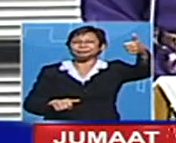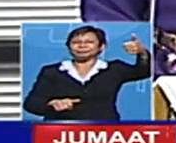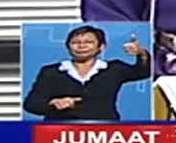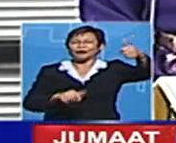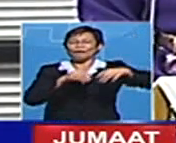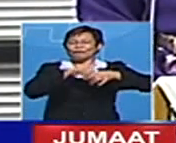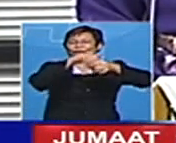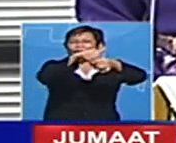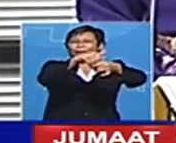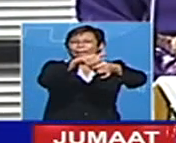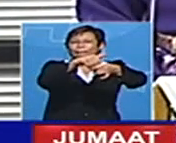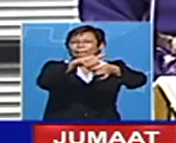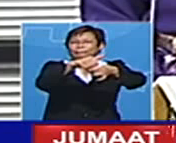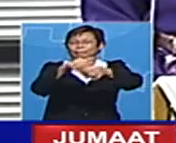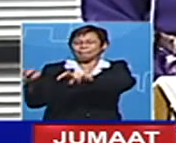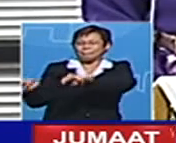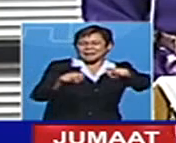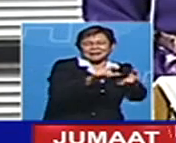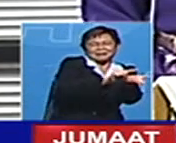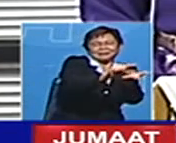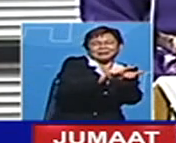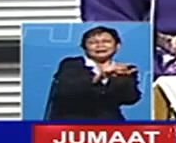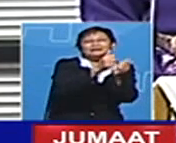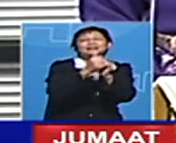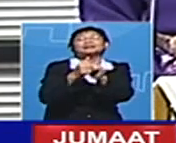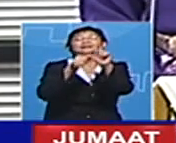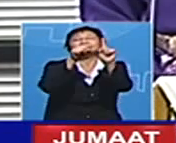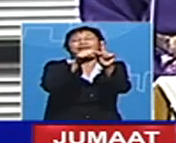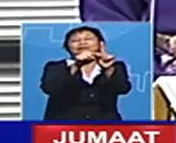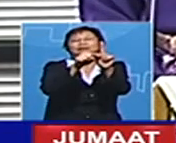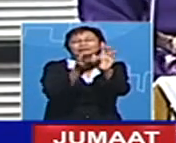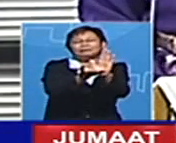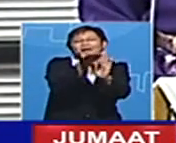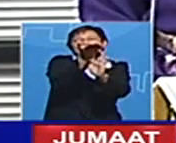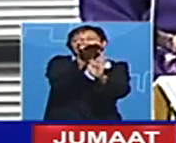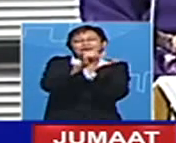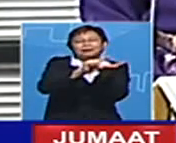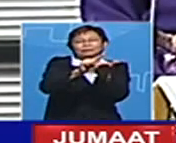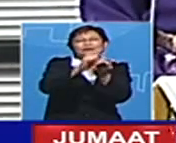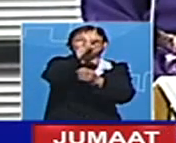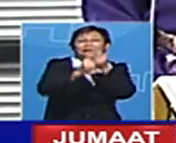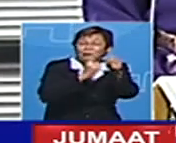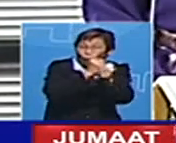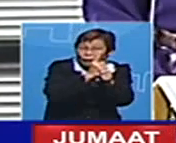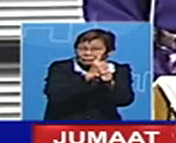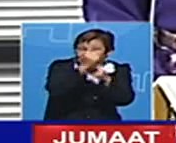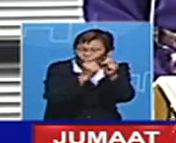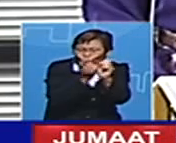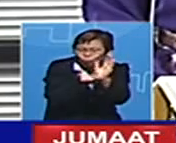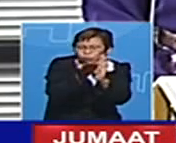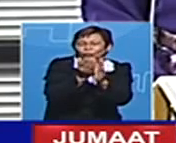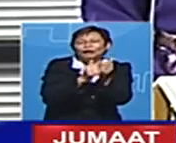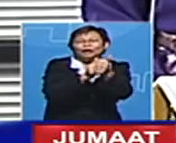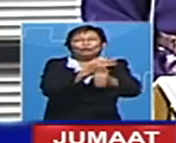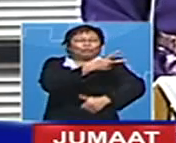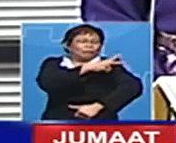memberi faedah pemindahan gaji bersamaan satu kenaikan gaji tahunan mengikut